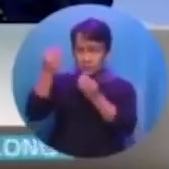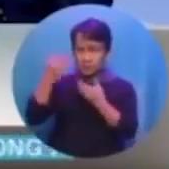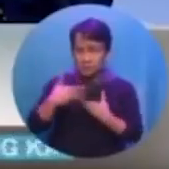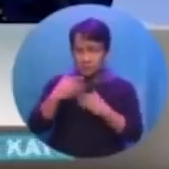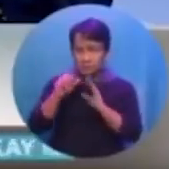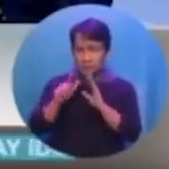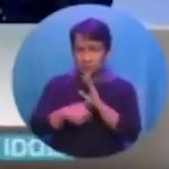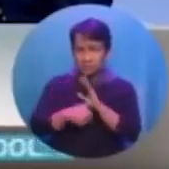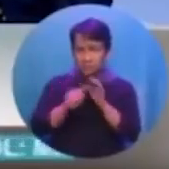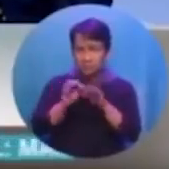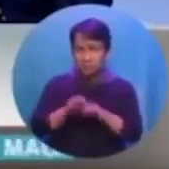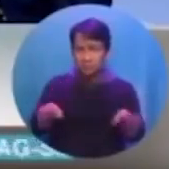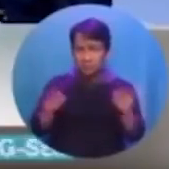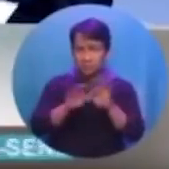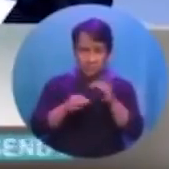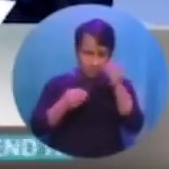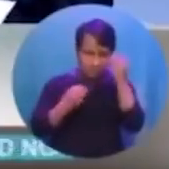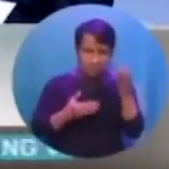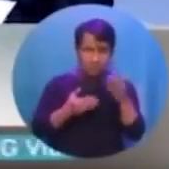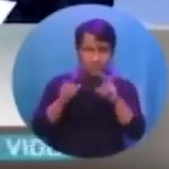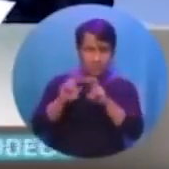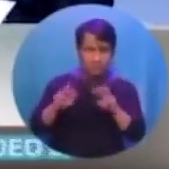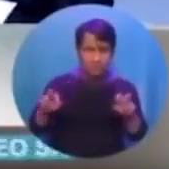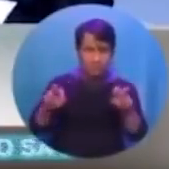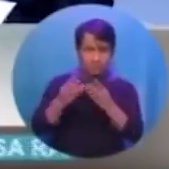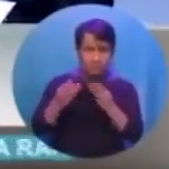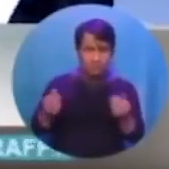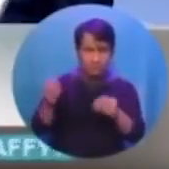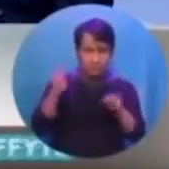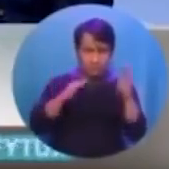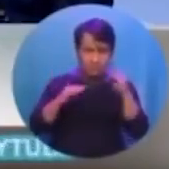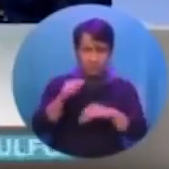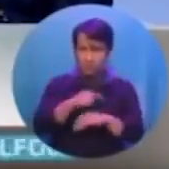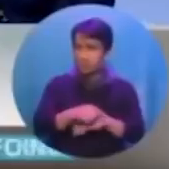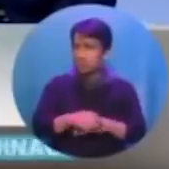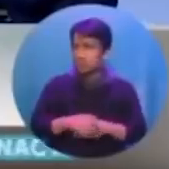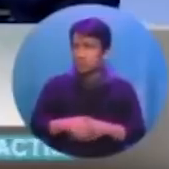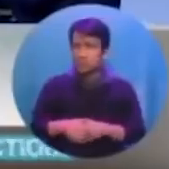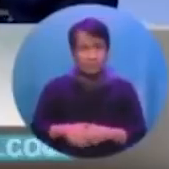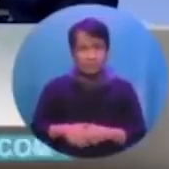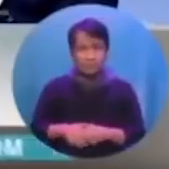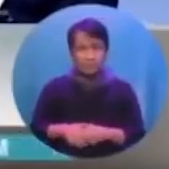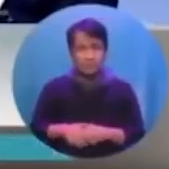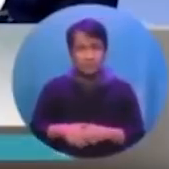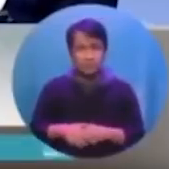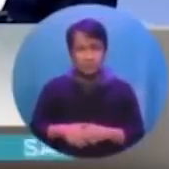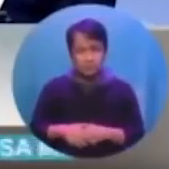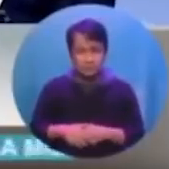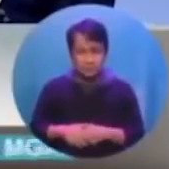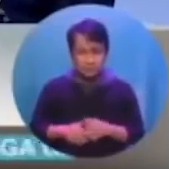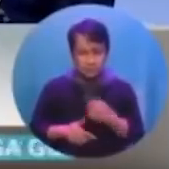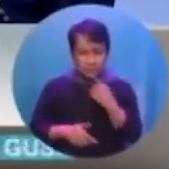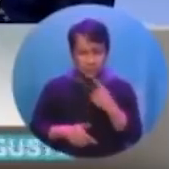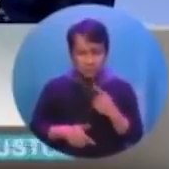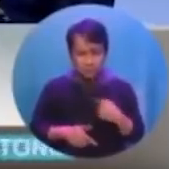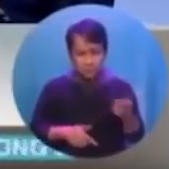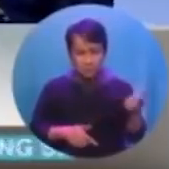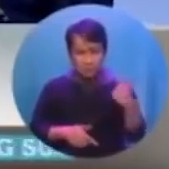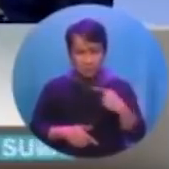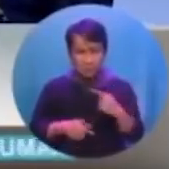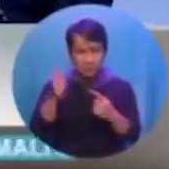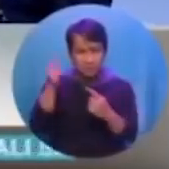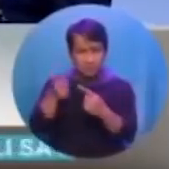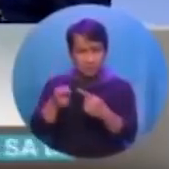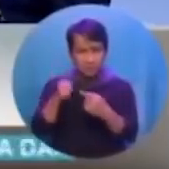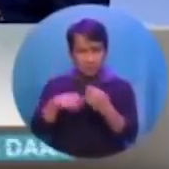na mahalaga sa pagbigay ng solusyon sa problema ang inyo pong mga nakalap? Ang pinupoint lang